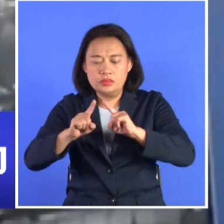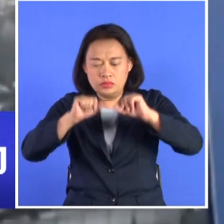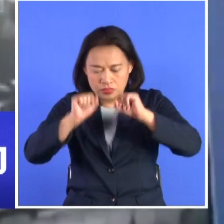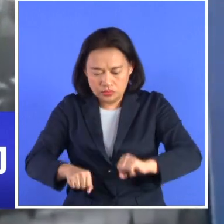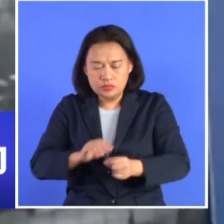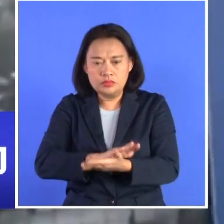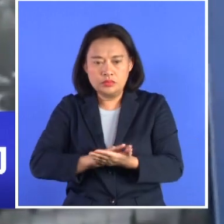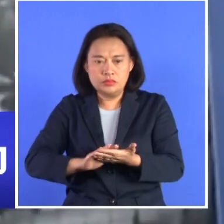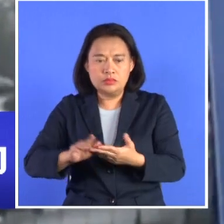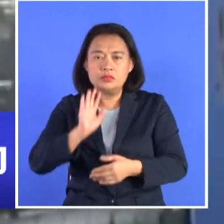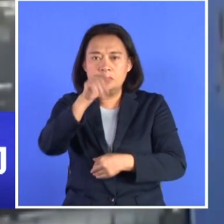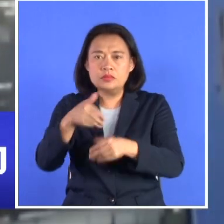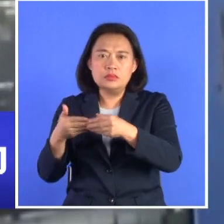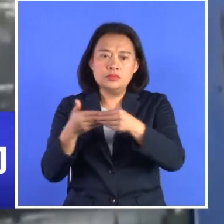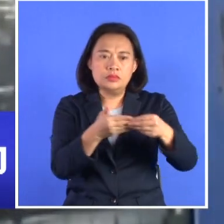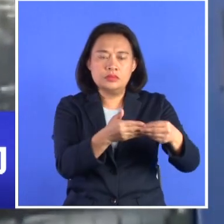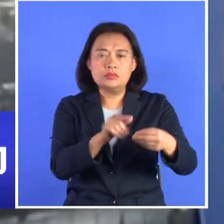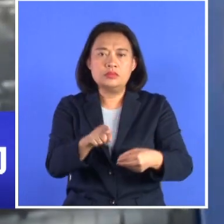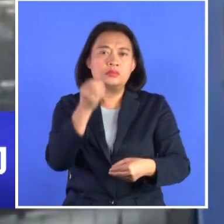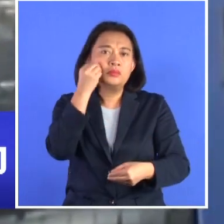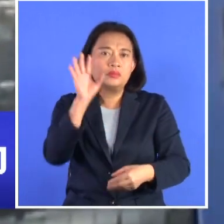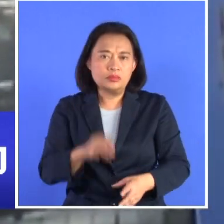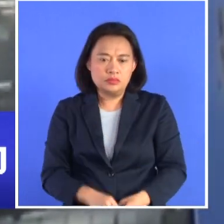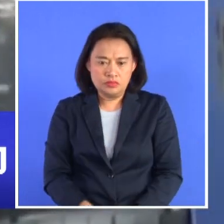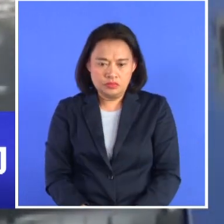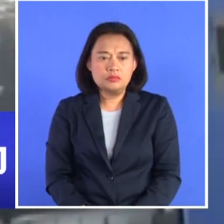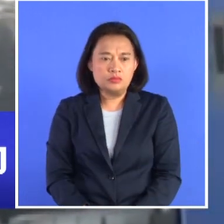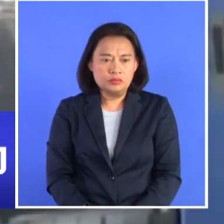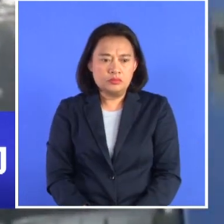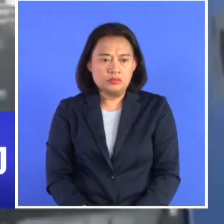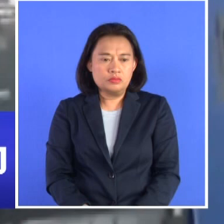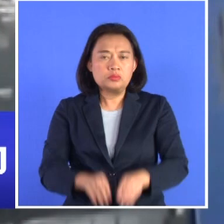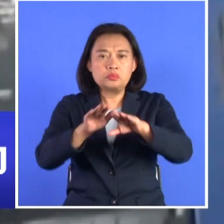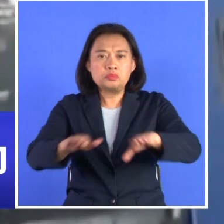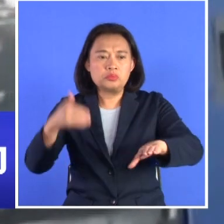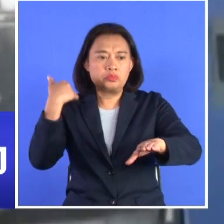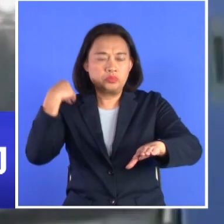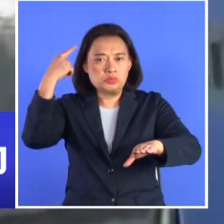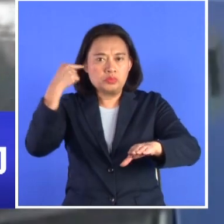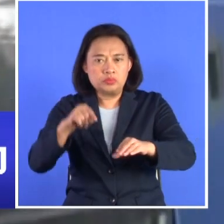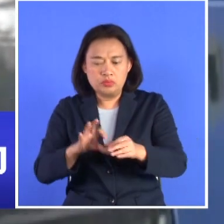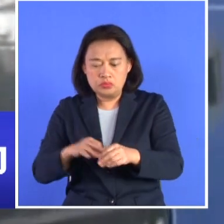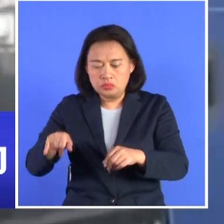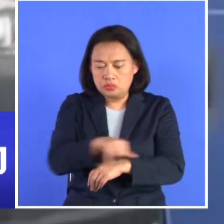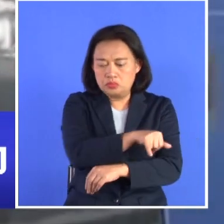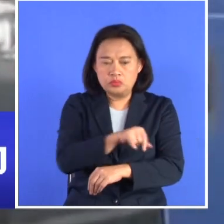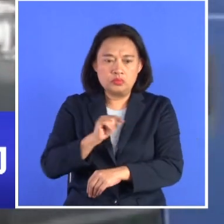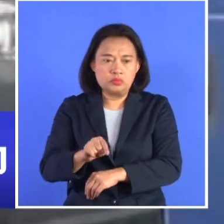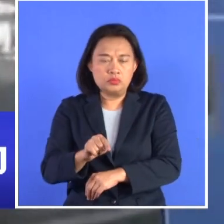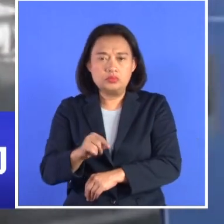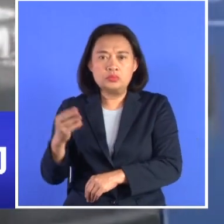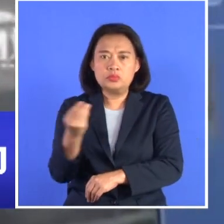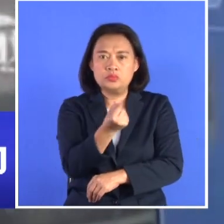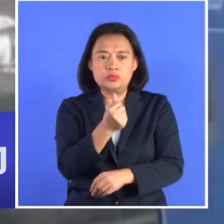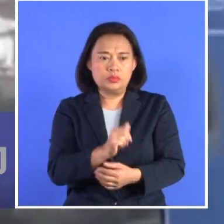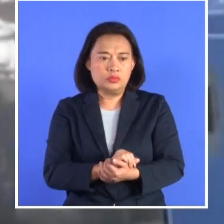พาช้างนี่กลับไปอืเออมีเด็กด้วยนะครับมีเด็กดยนะเด็กน้องผู้หญิงน่ะวิ่งหนีทันลูกกับน้องกระโปรงแดงอ่ะนี่ๆๆ